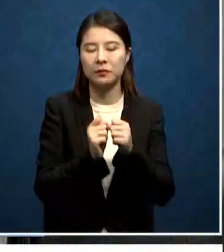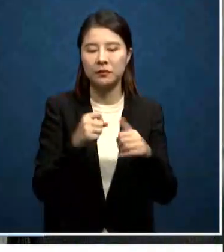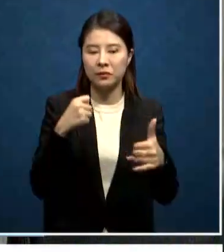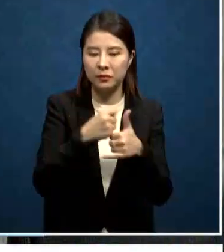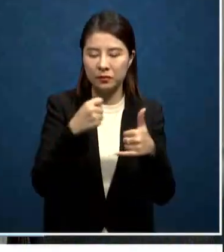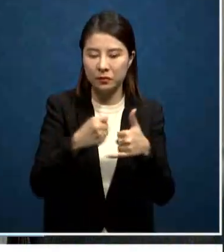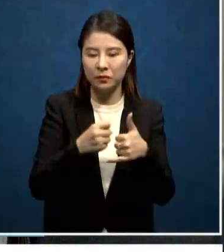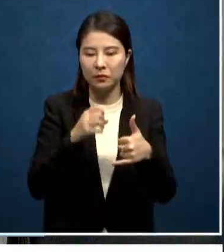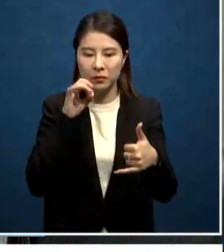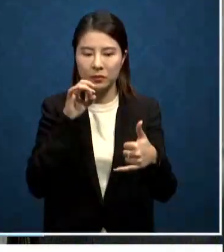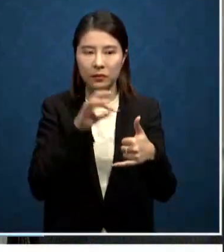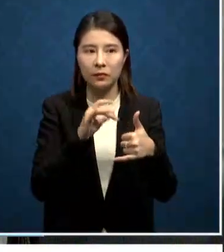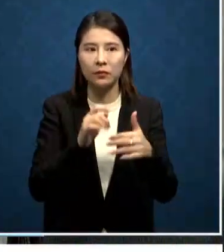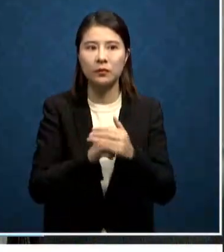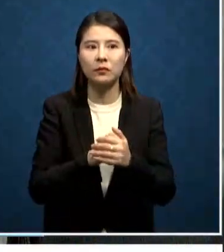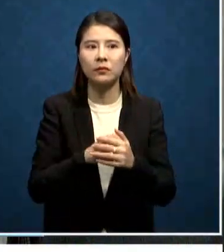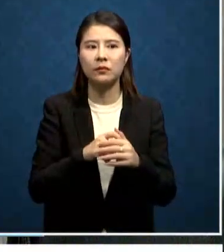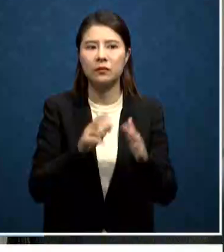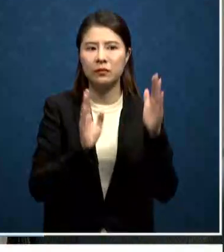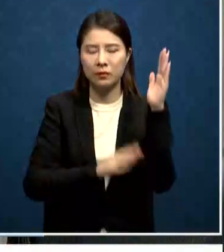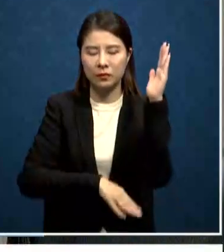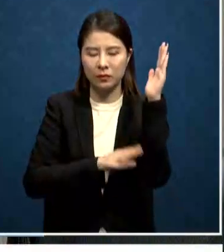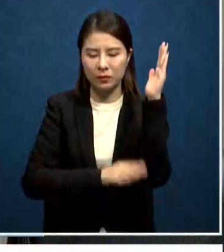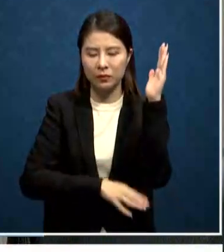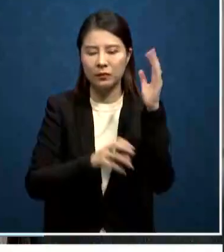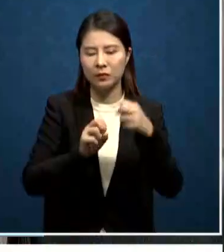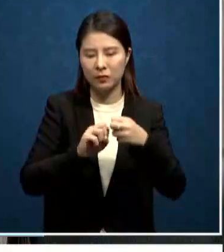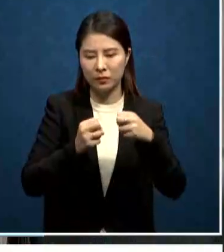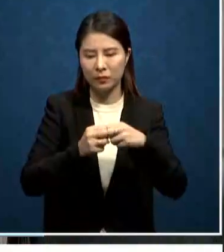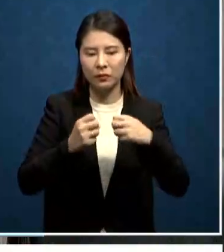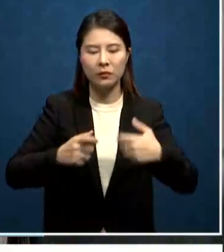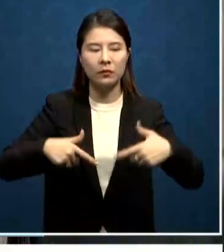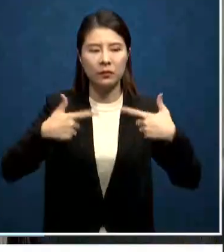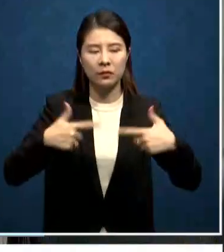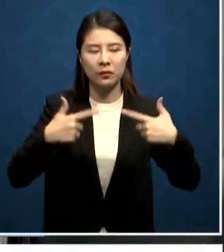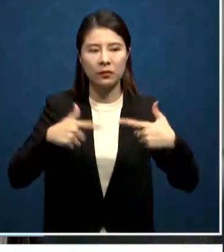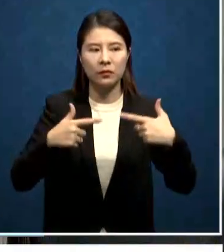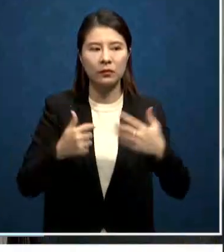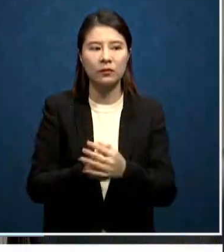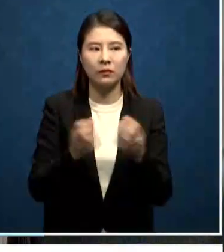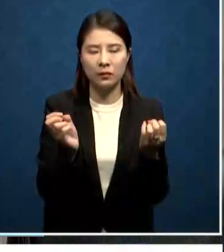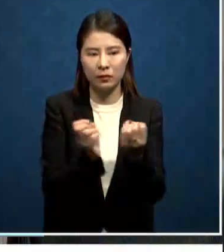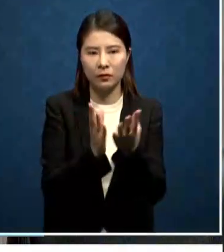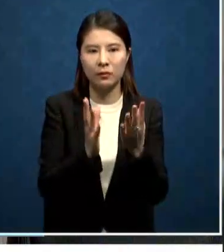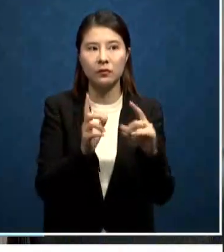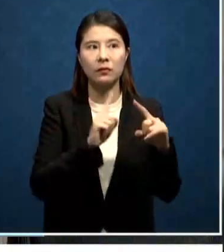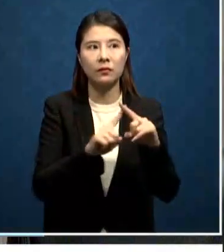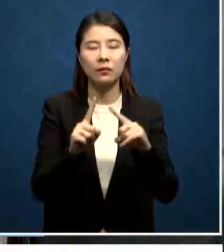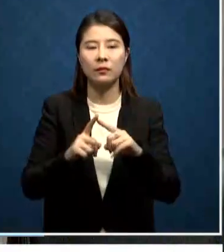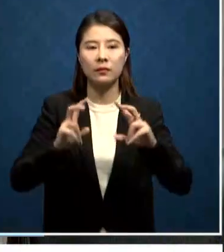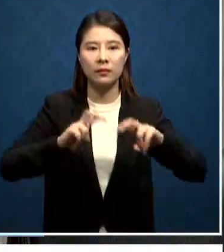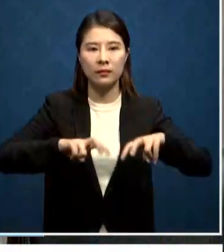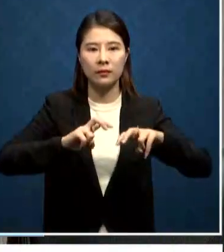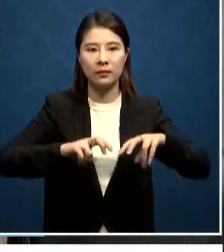อาจจะทางด้านภาคใต้ด้วยนะครับผมคิดว่าเรื่องนี้เป็นเรื่องสำคัญการวิจัยเนี่ยอาจจะต้องมีการดำเนินงานแล้ว